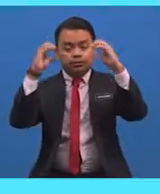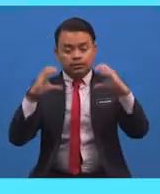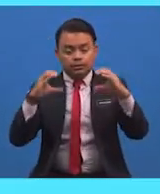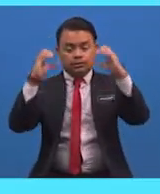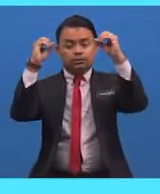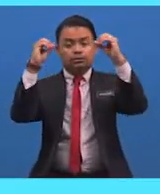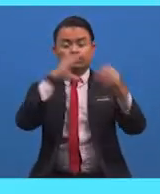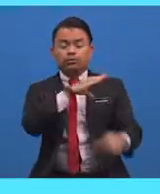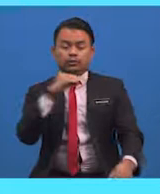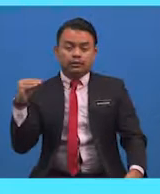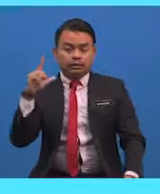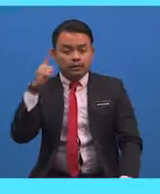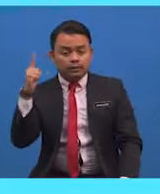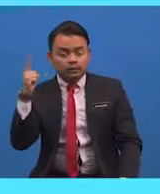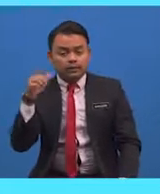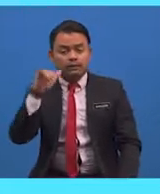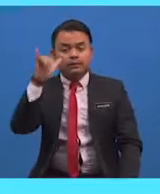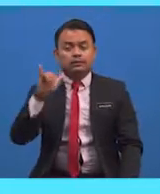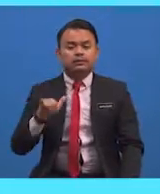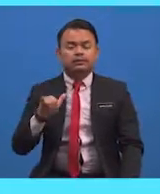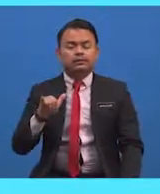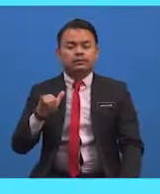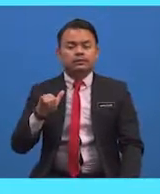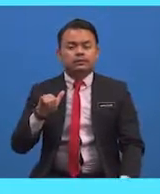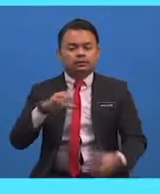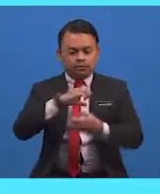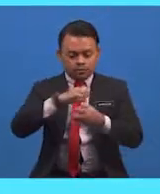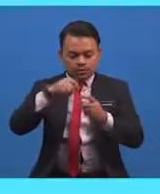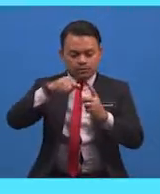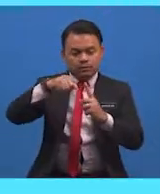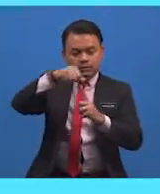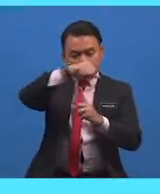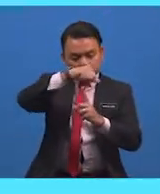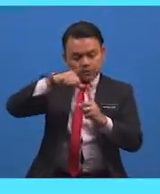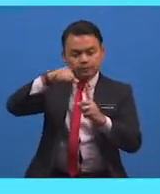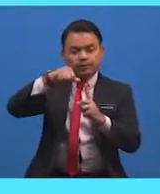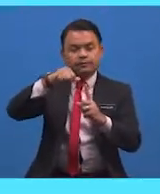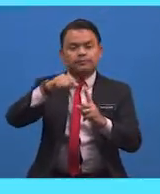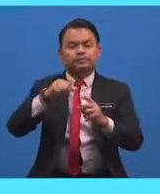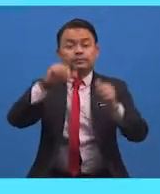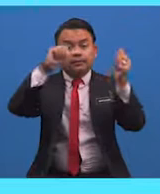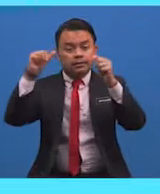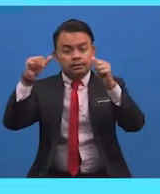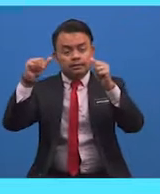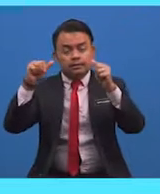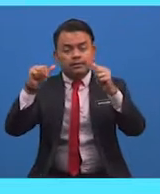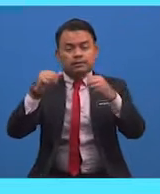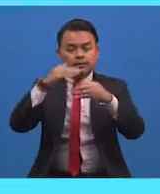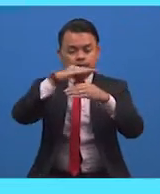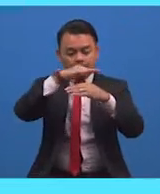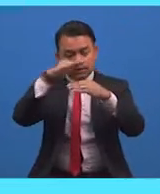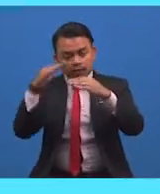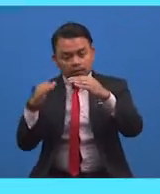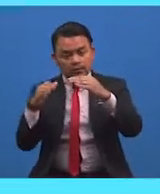dan sebagainya yang membentuk selimut atmosfera. Gas-gas tersebut menghalang bahangan bumi terlepas ke